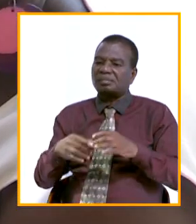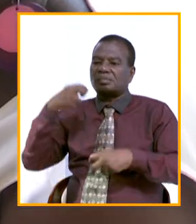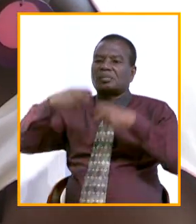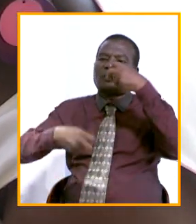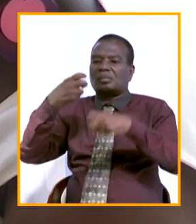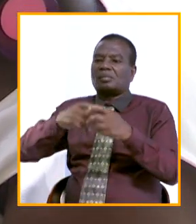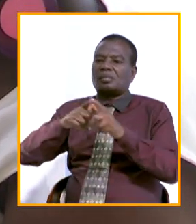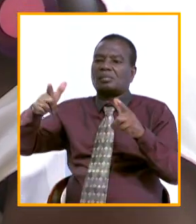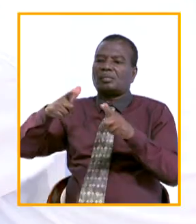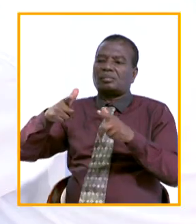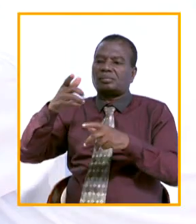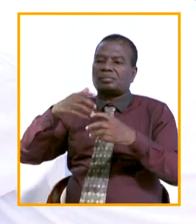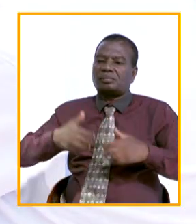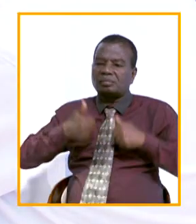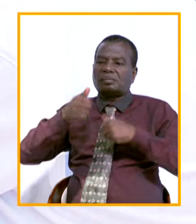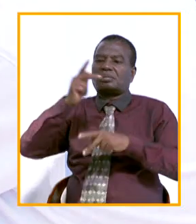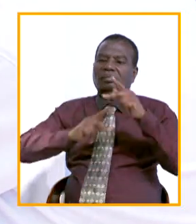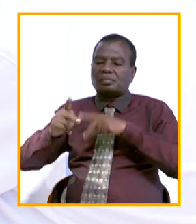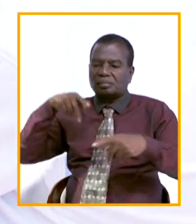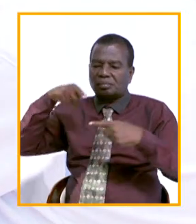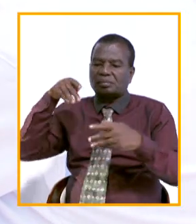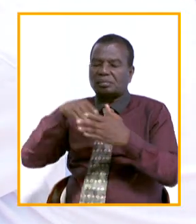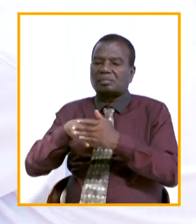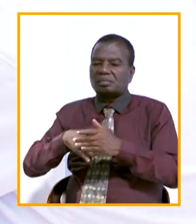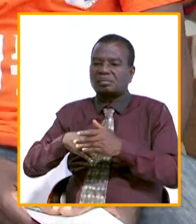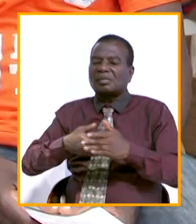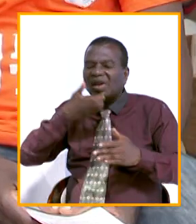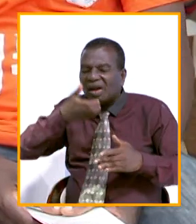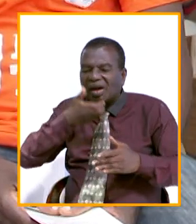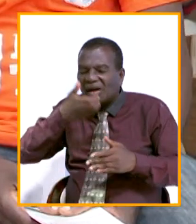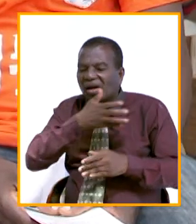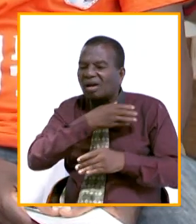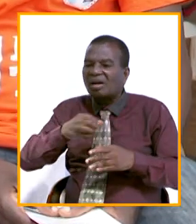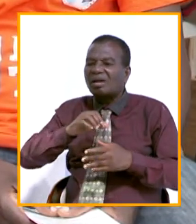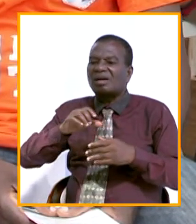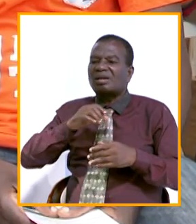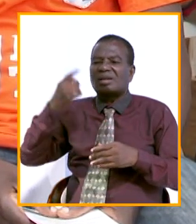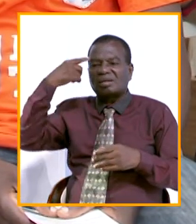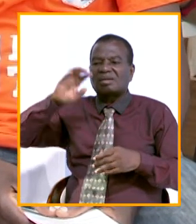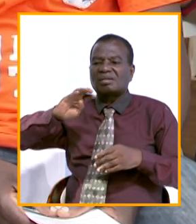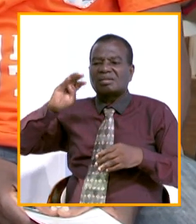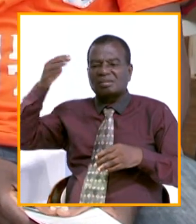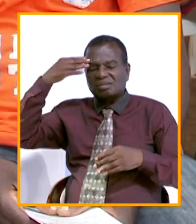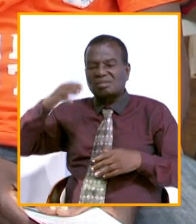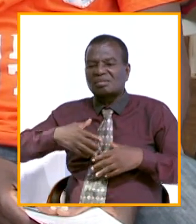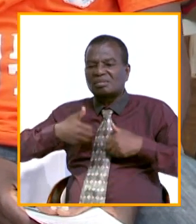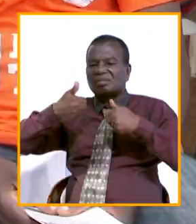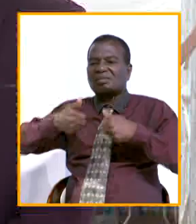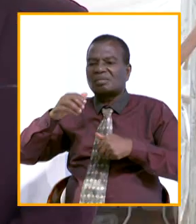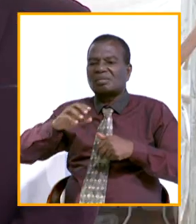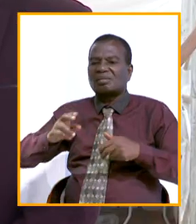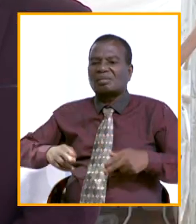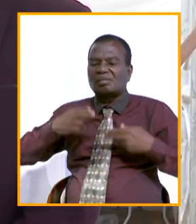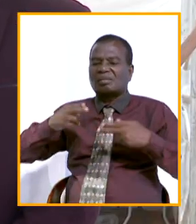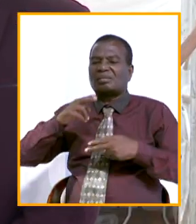Problème majeur de santé publique, la lutte contre la tuberculose est l'un des enjeux majeurs pour le ministère de la Santé, de l'Hygiène publique